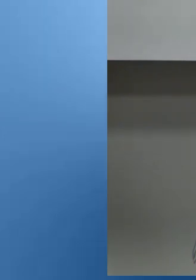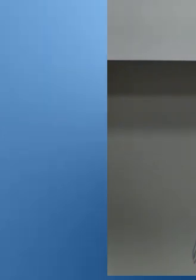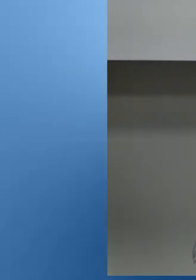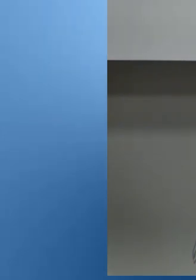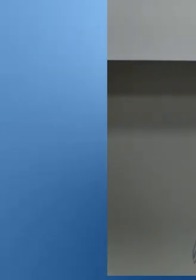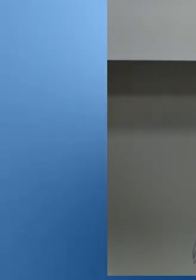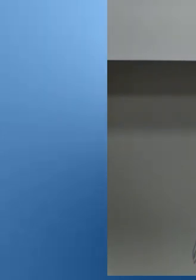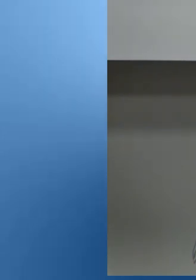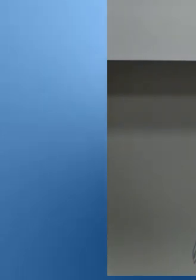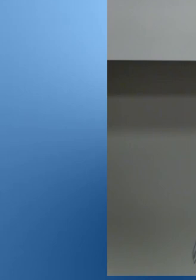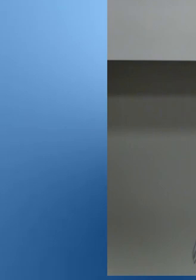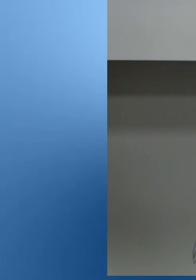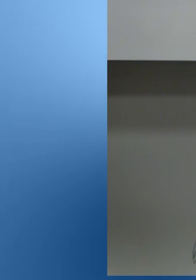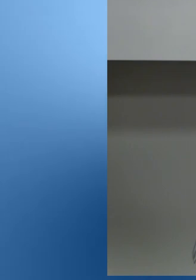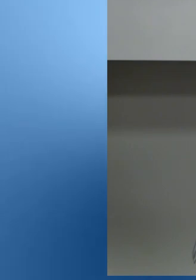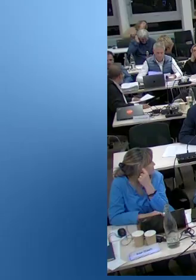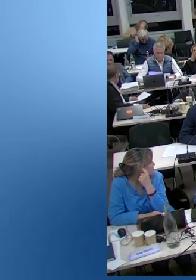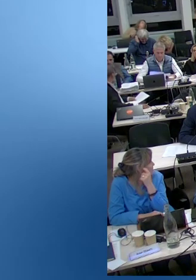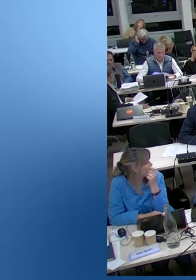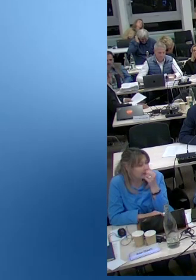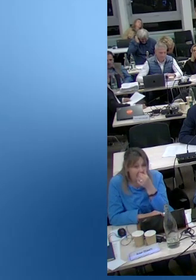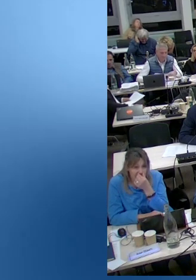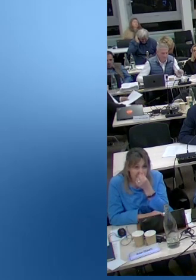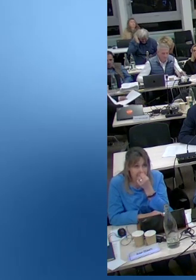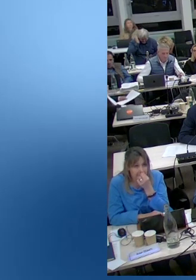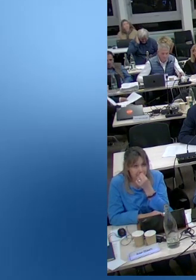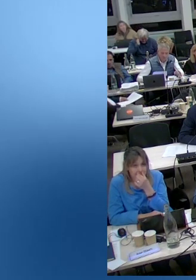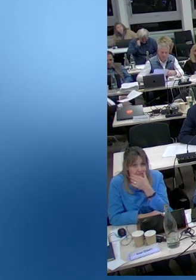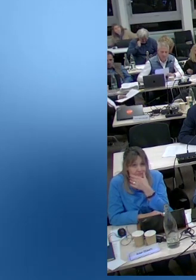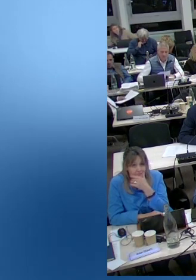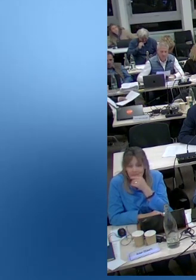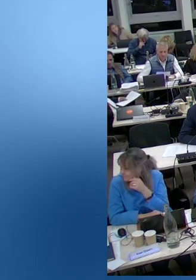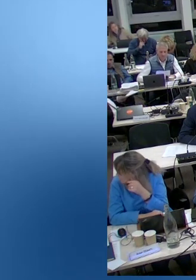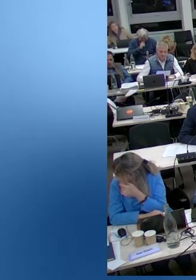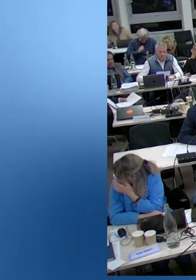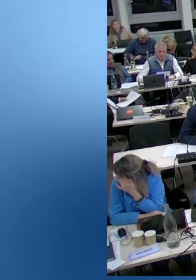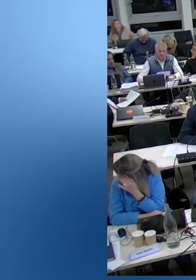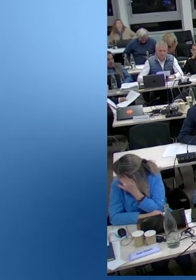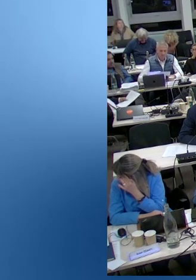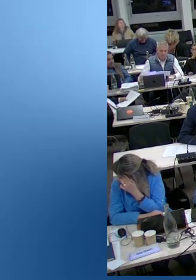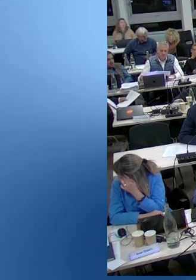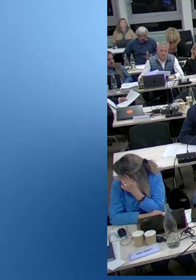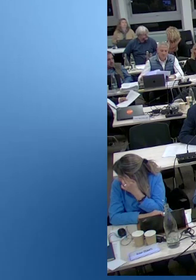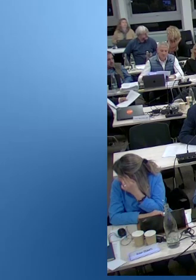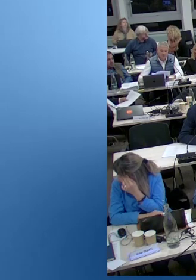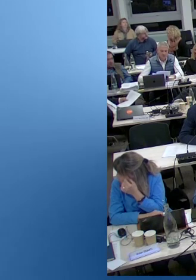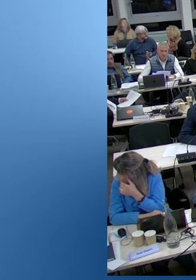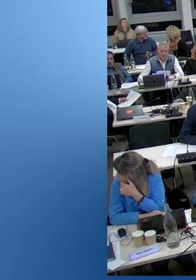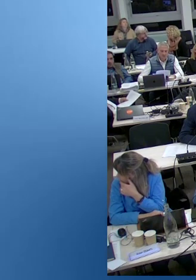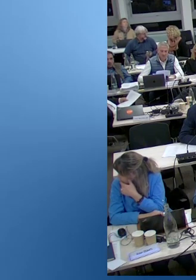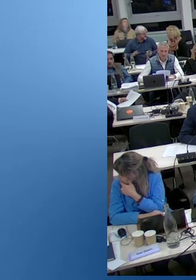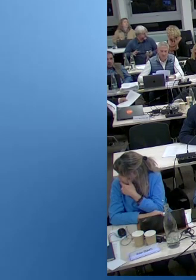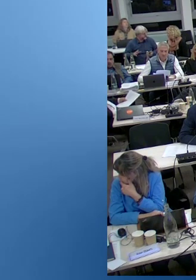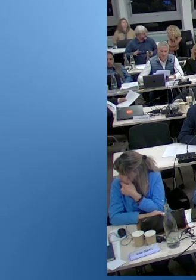pas monsieur Pinel vous avez la parole oui quand même intervenir sur cette convention territoriale